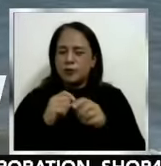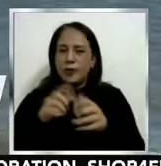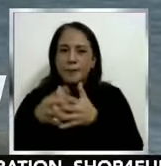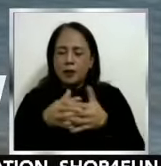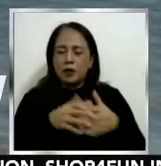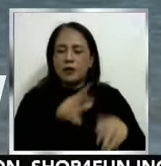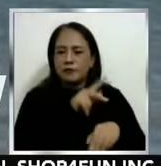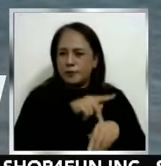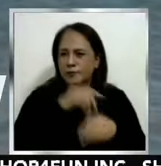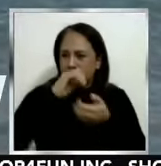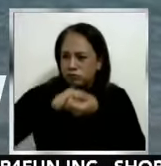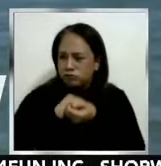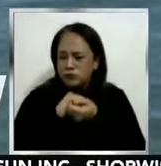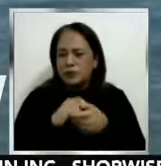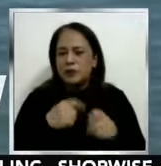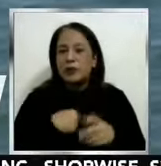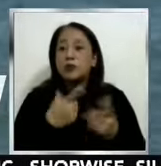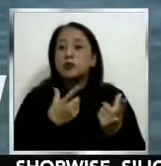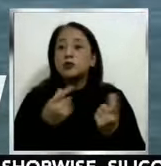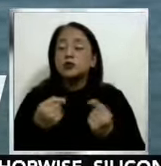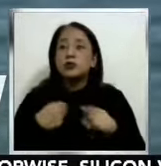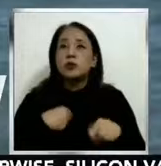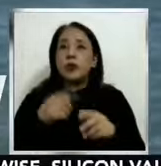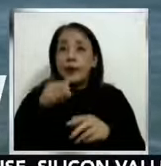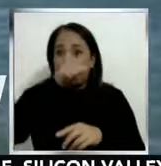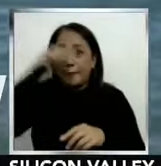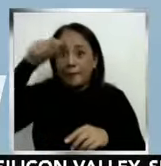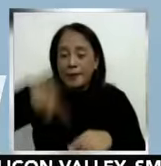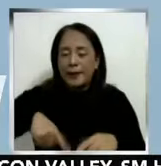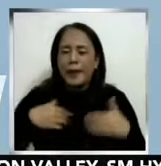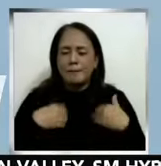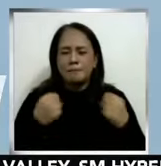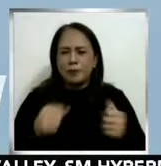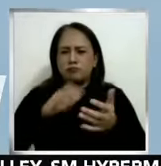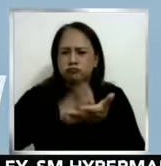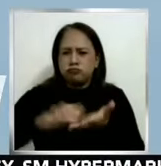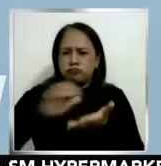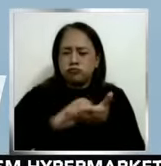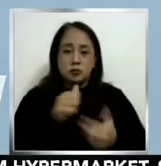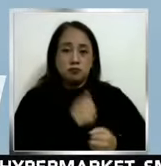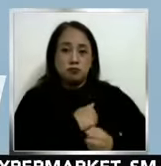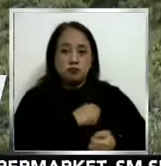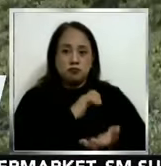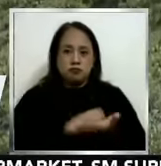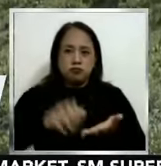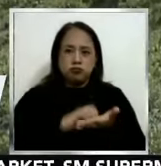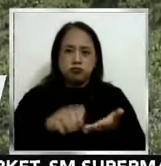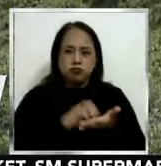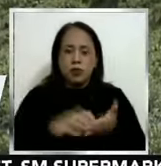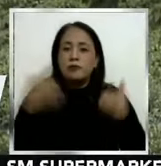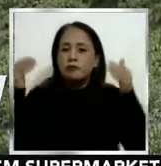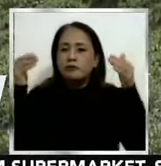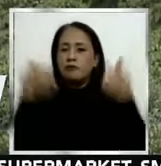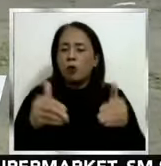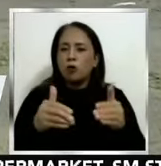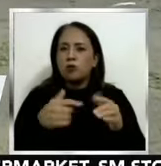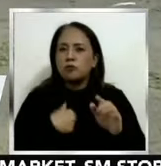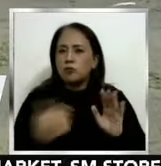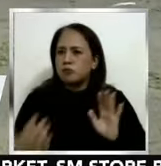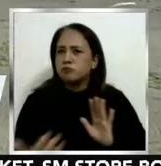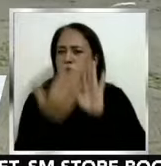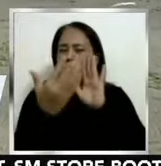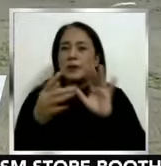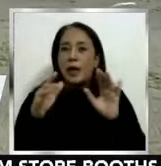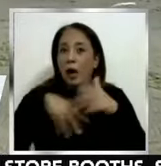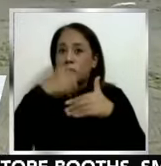sa gawa nga nitong Abril ang isa sa pinakamalaking balikatan military exercise na ang focus ay pagharap sa external threat.